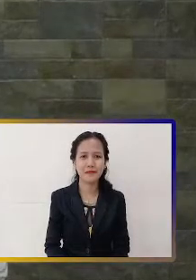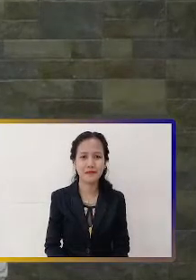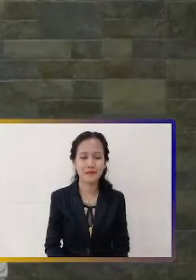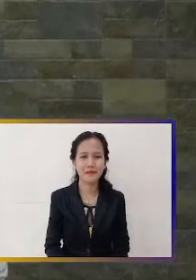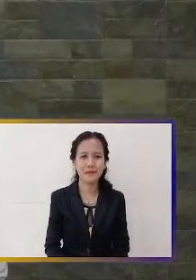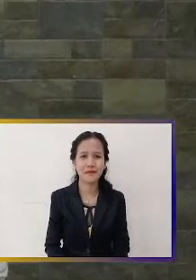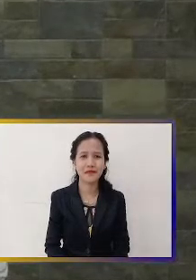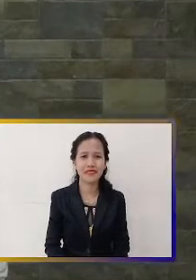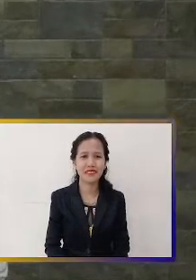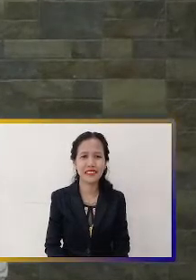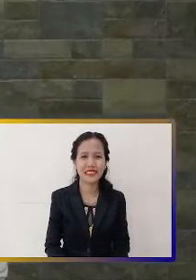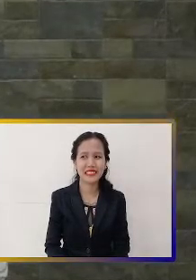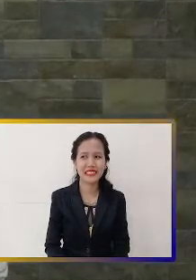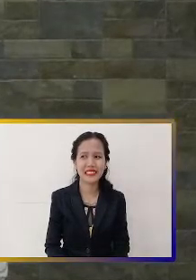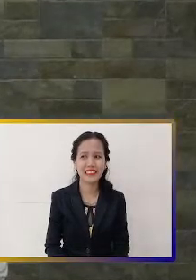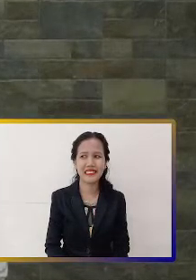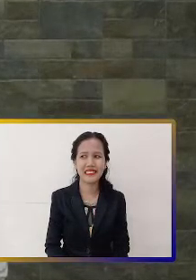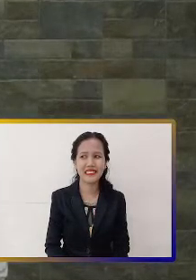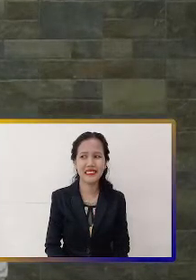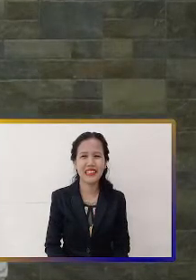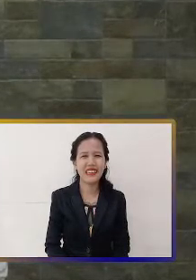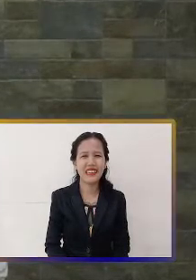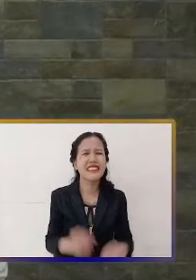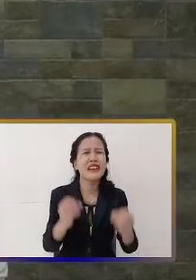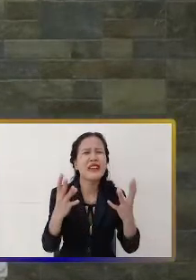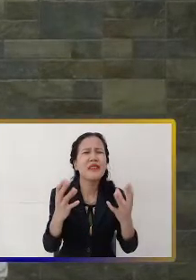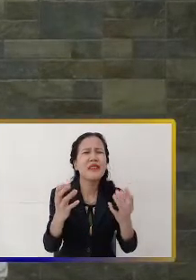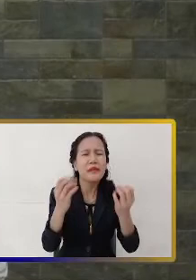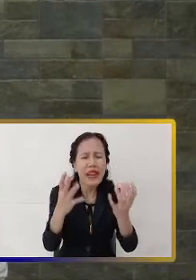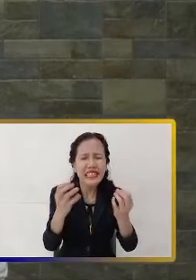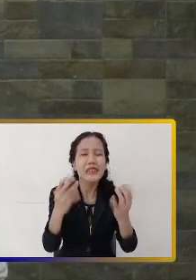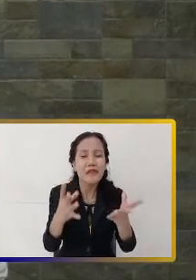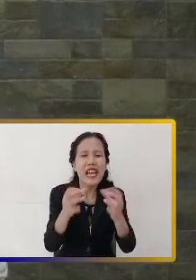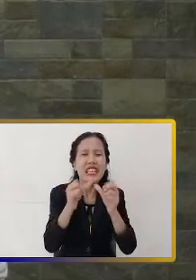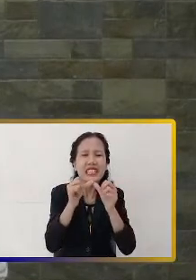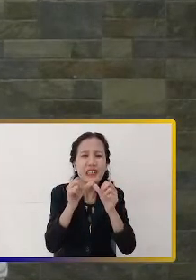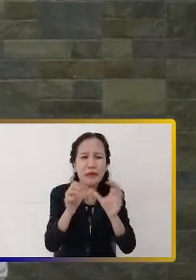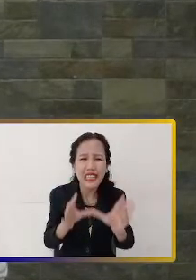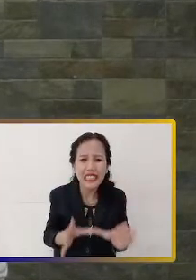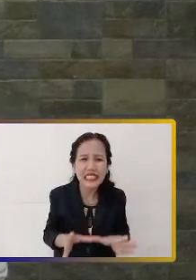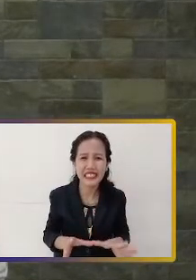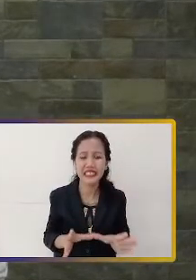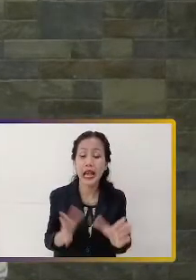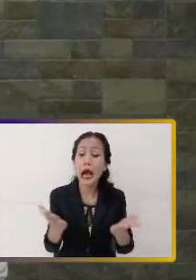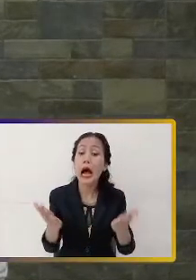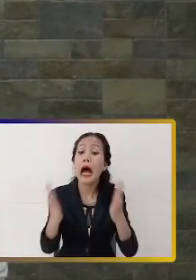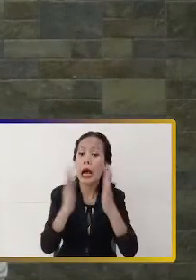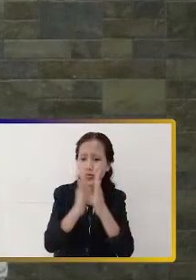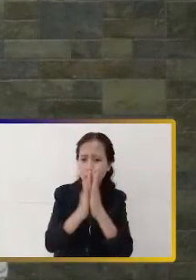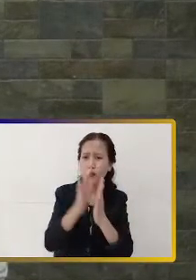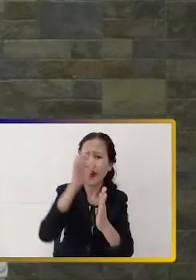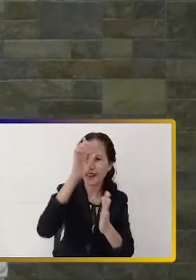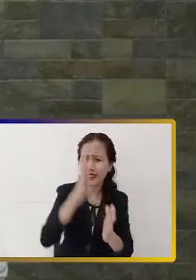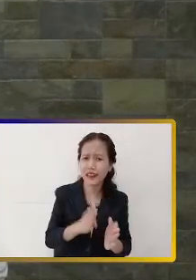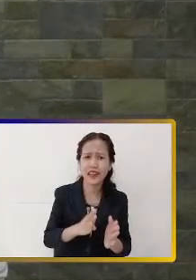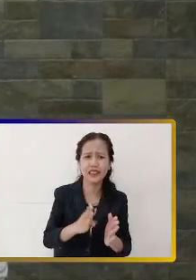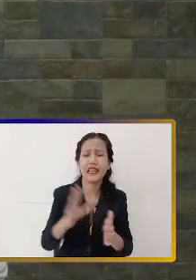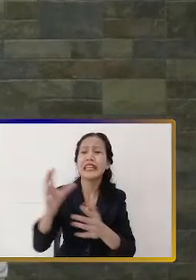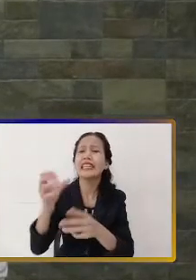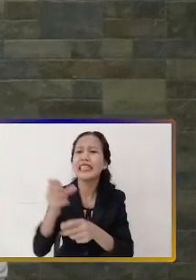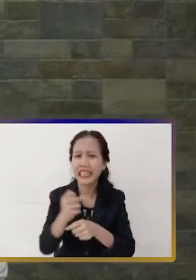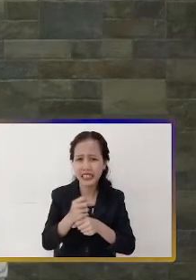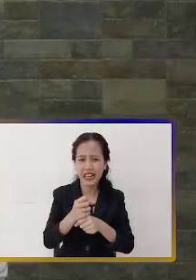Ang dami-dami pa natin, kukunin mo na lang, ihingin mo lang sa Panginoon. Halimbawa ang sabihin sa iyo